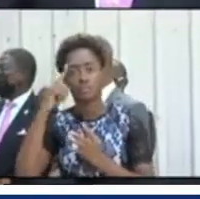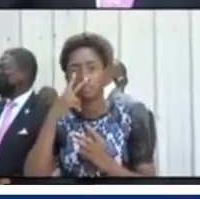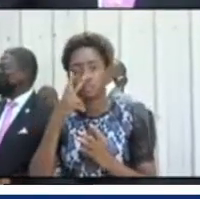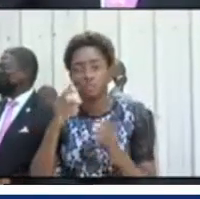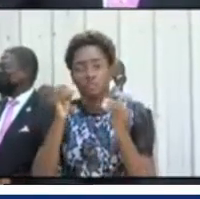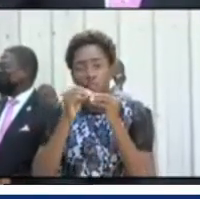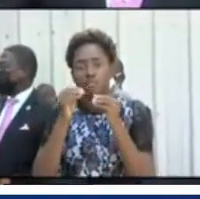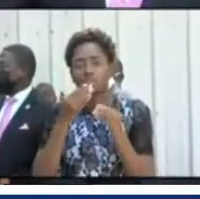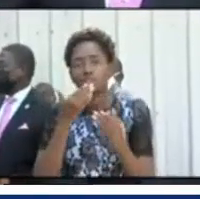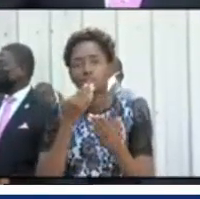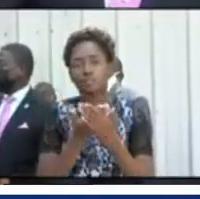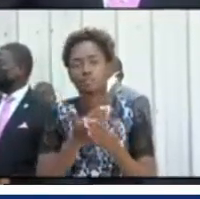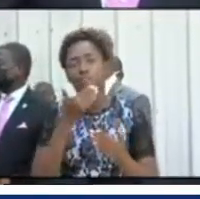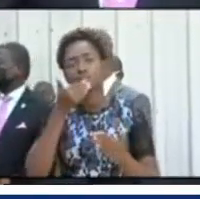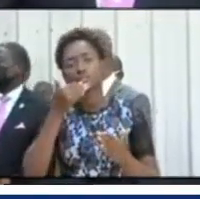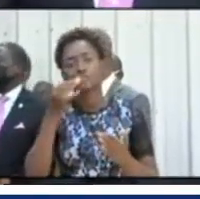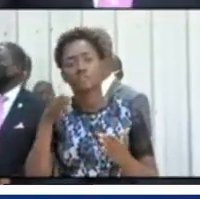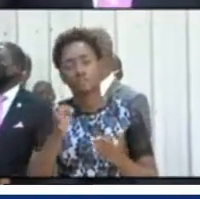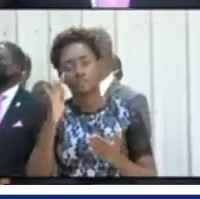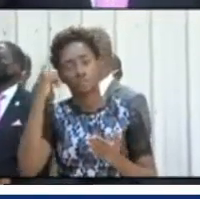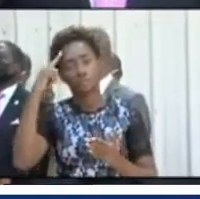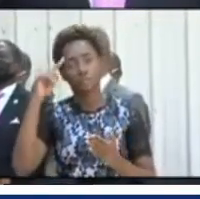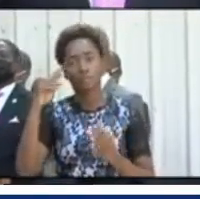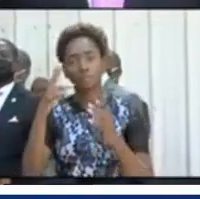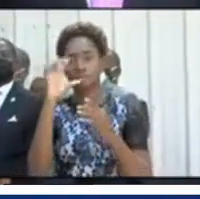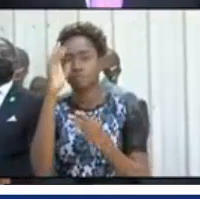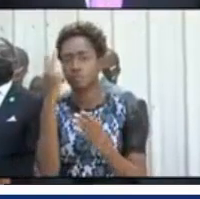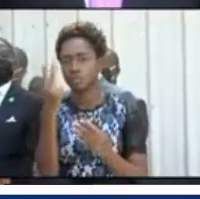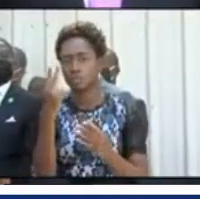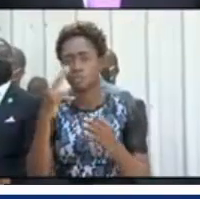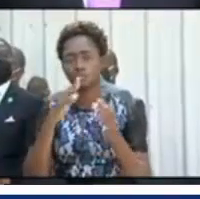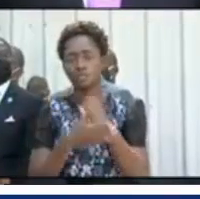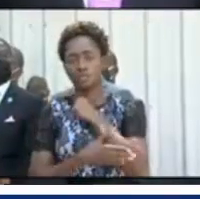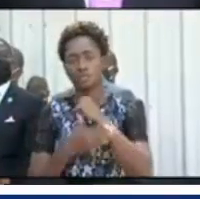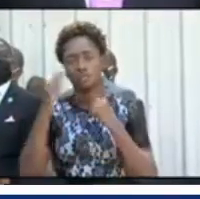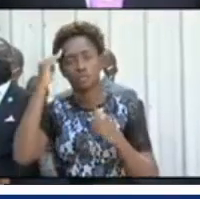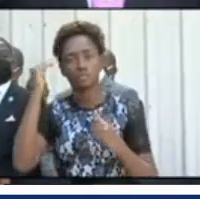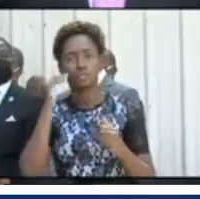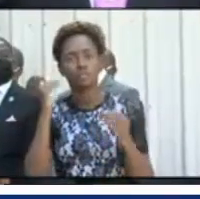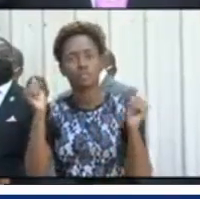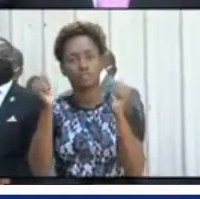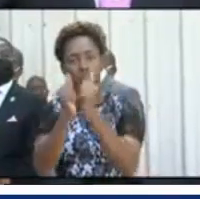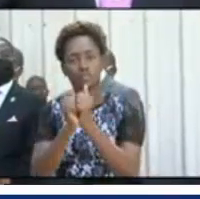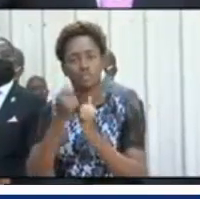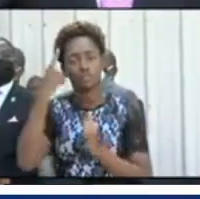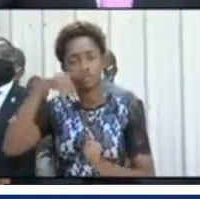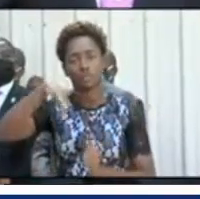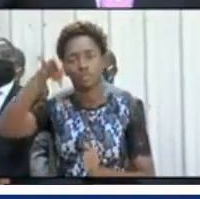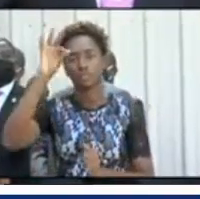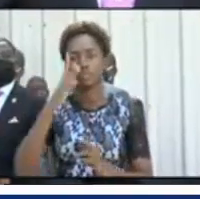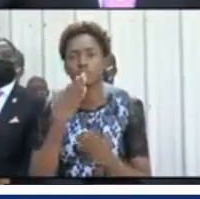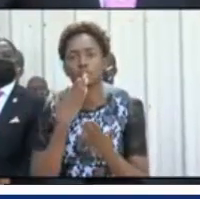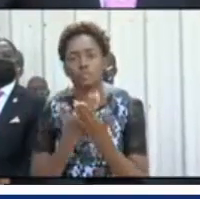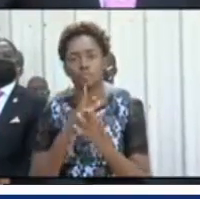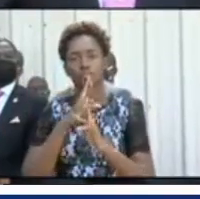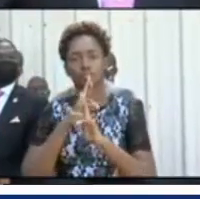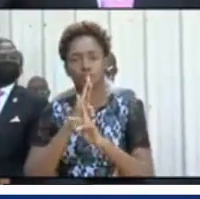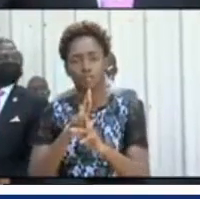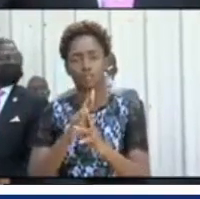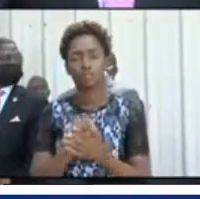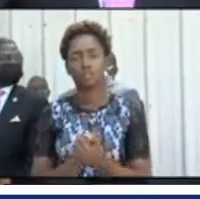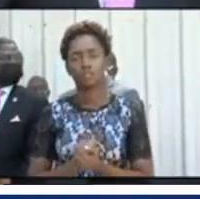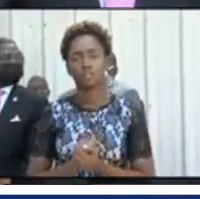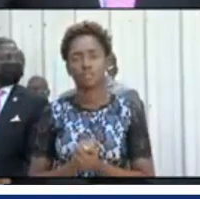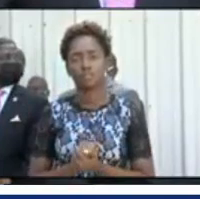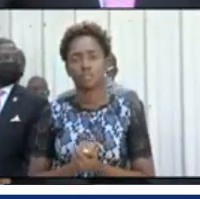manière deux pays qui met tête ensemble pour nous arriver joindre bonne solution parce que j'en nous connais là